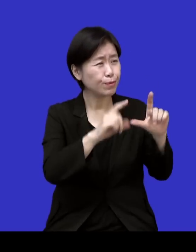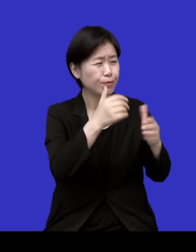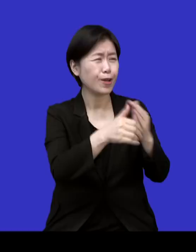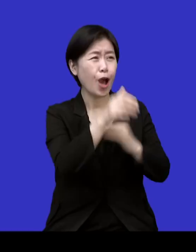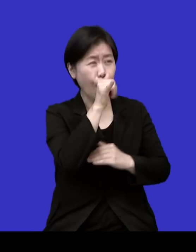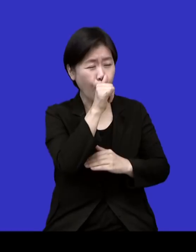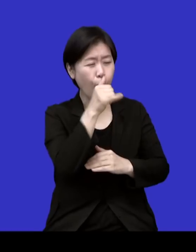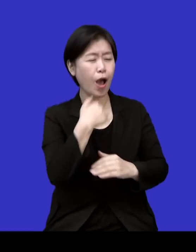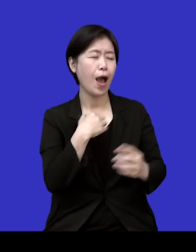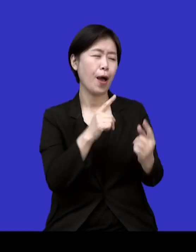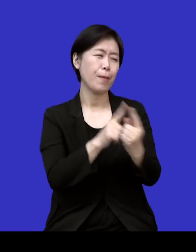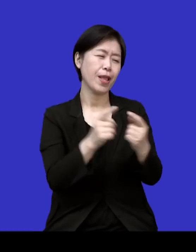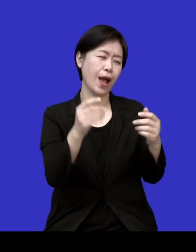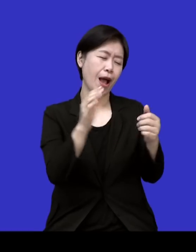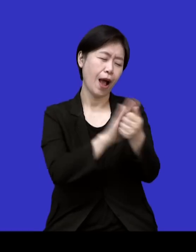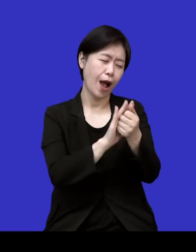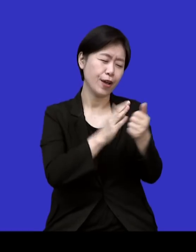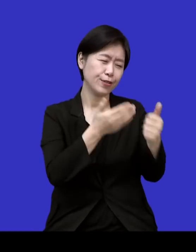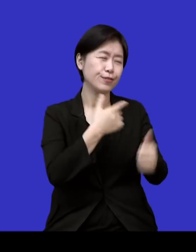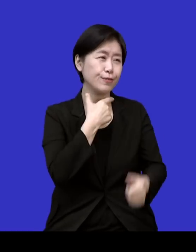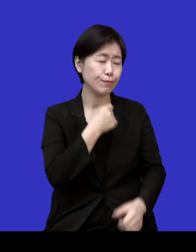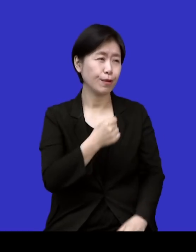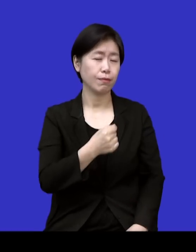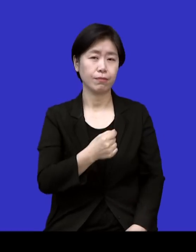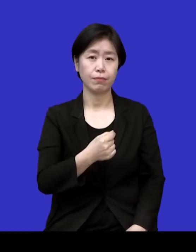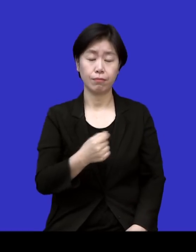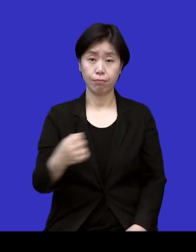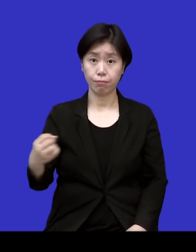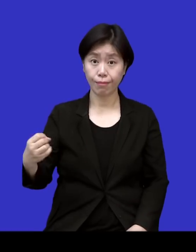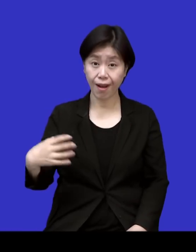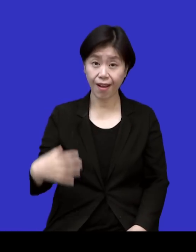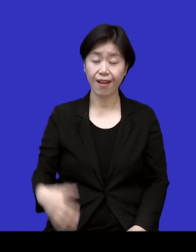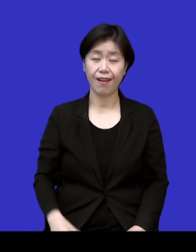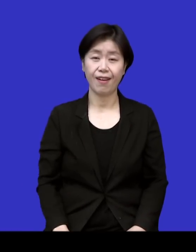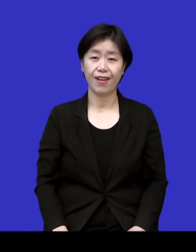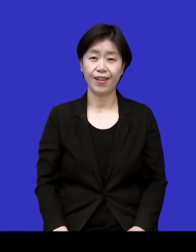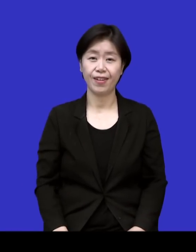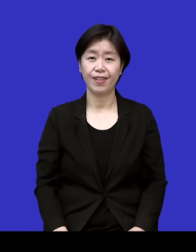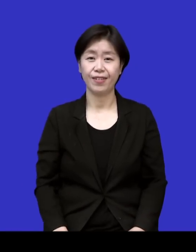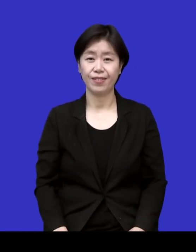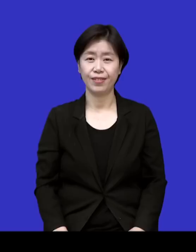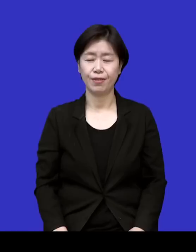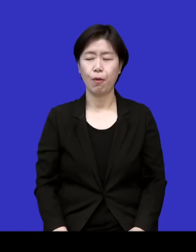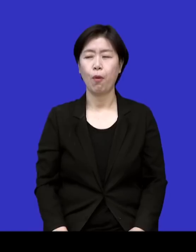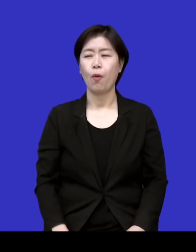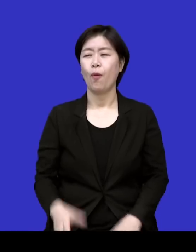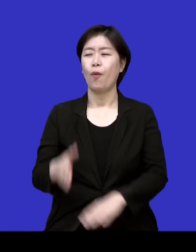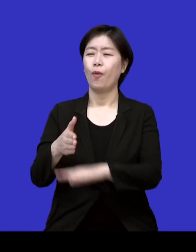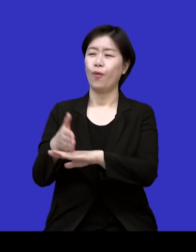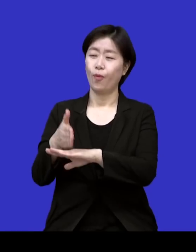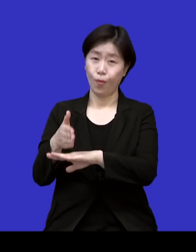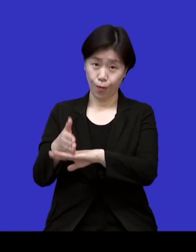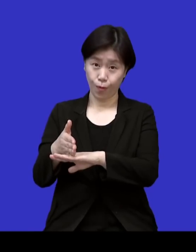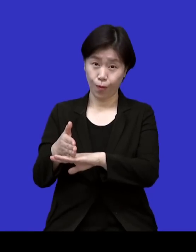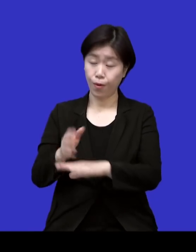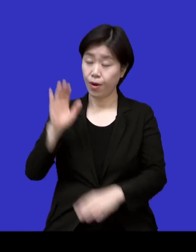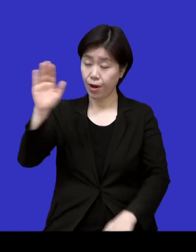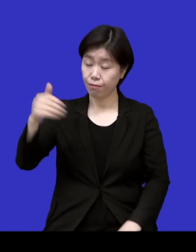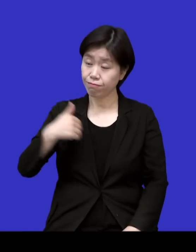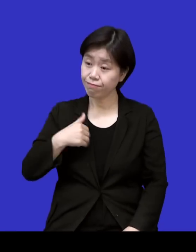하연이가. 그래서 엄마가 앞으로는 너를 더 많이 사랑하고 그 방법을